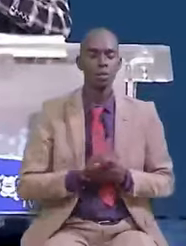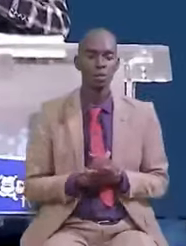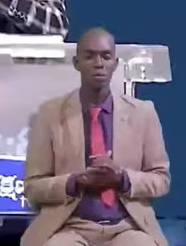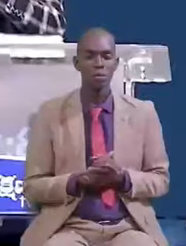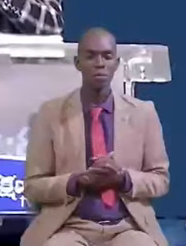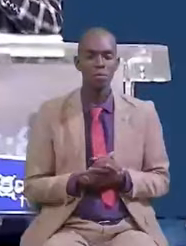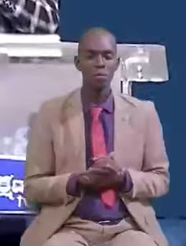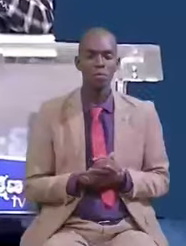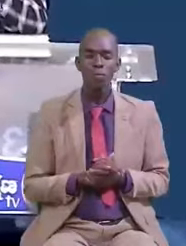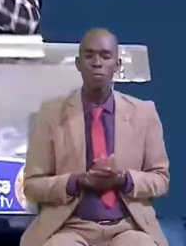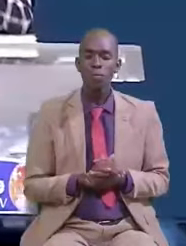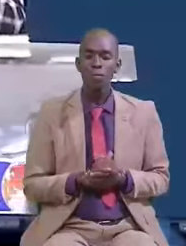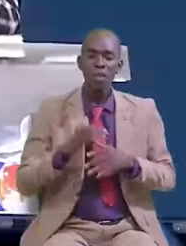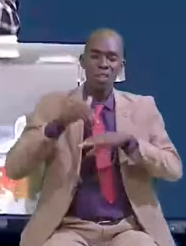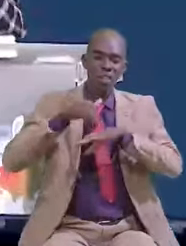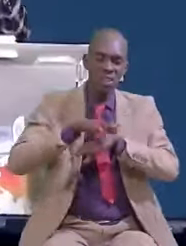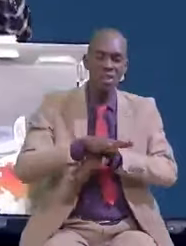Envoie ta puissance de guérison.